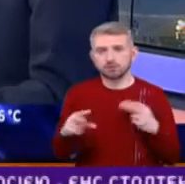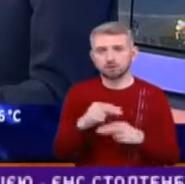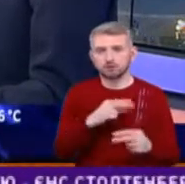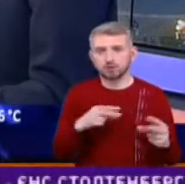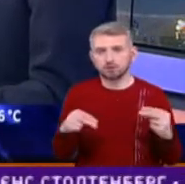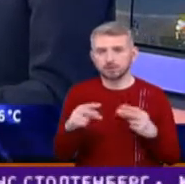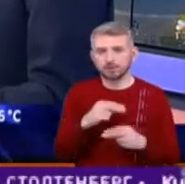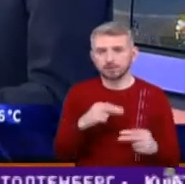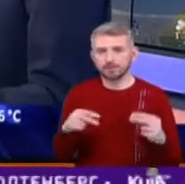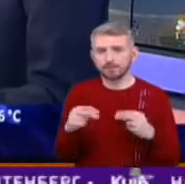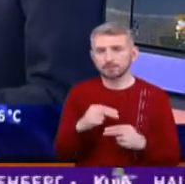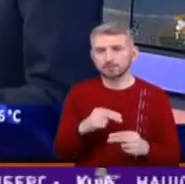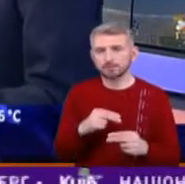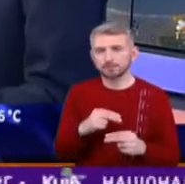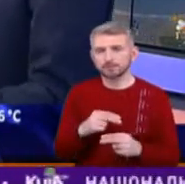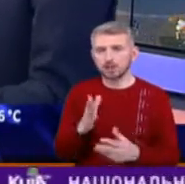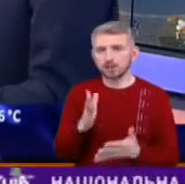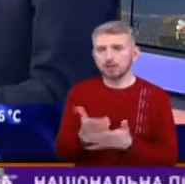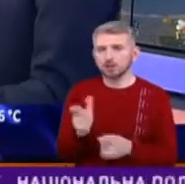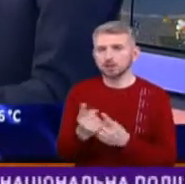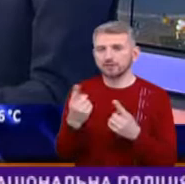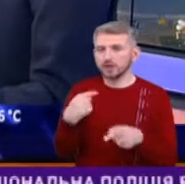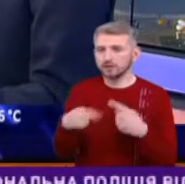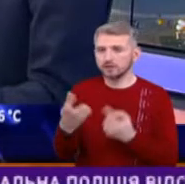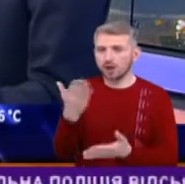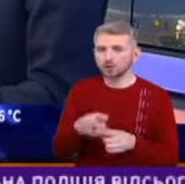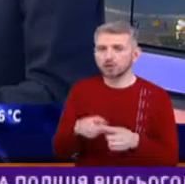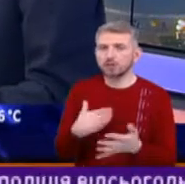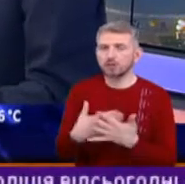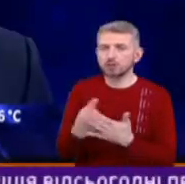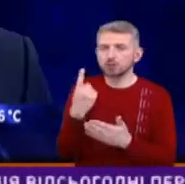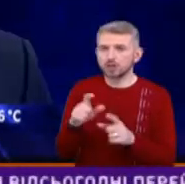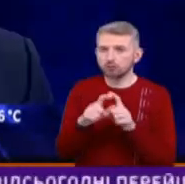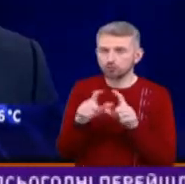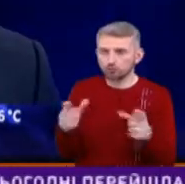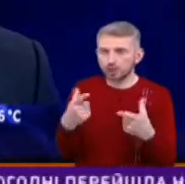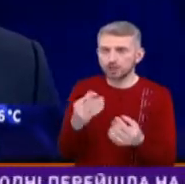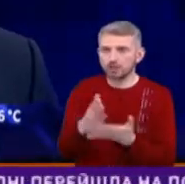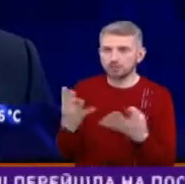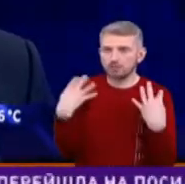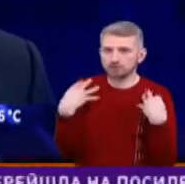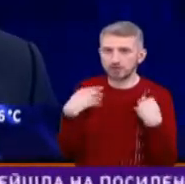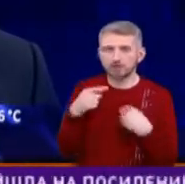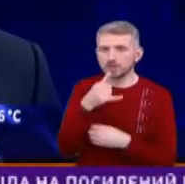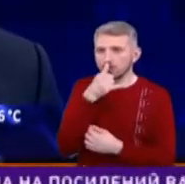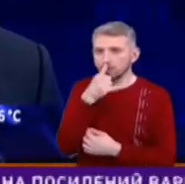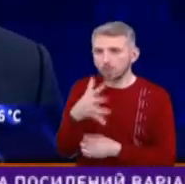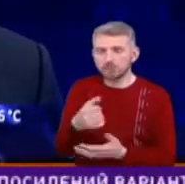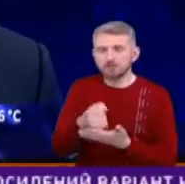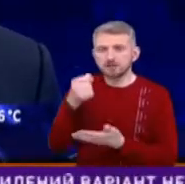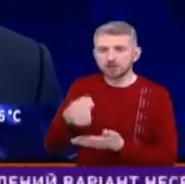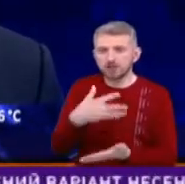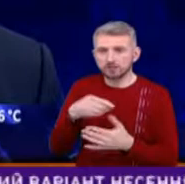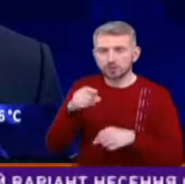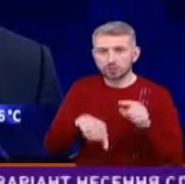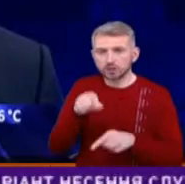традиційна історія. Ні, дивіться, є дуже велика різниця. От якщо це, наприклад, одна структура, де є начальник, він не може призначати своїх